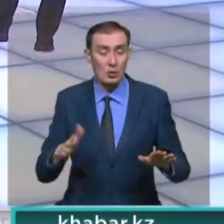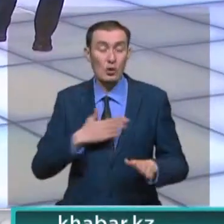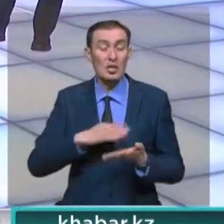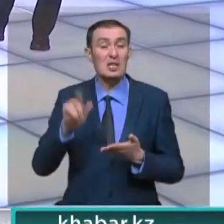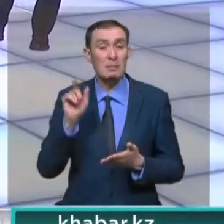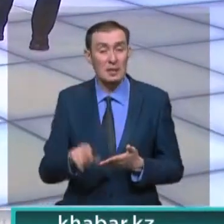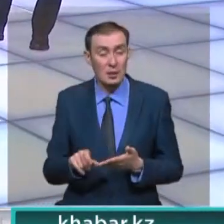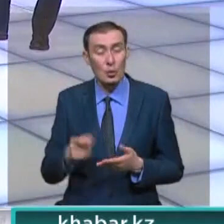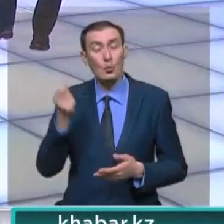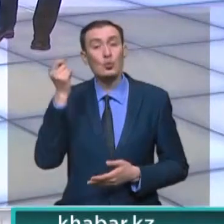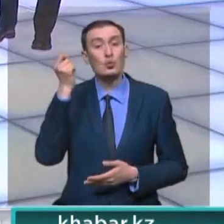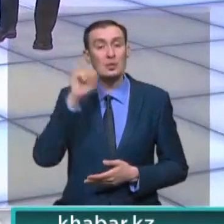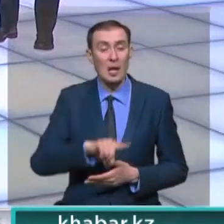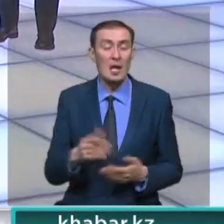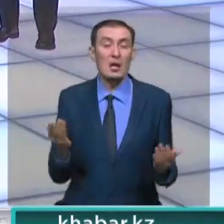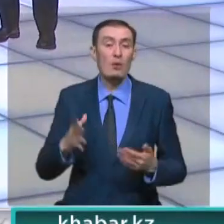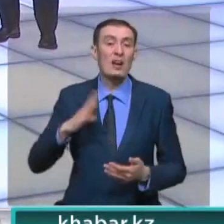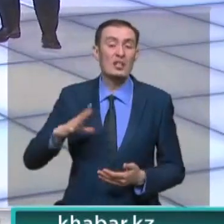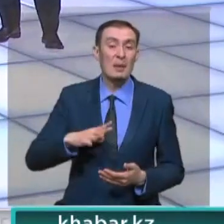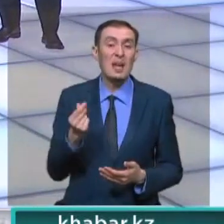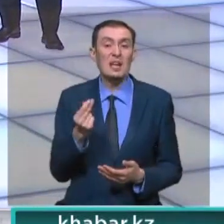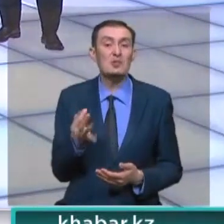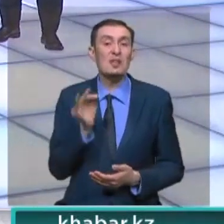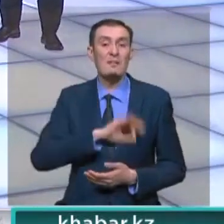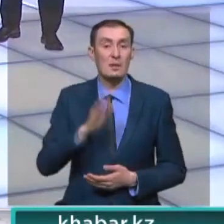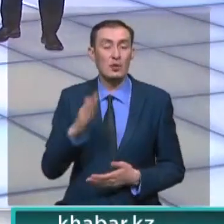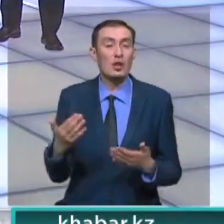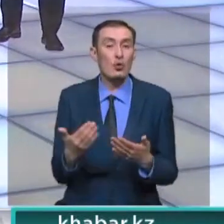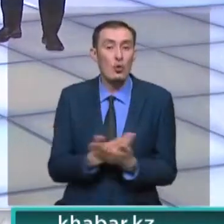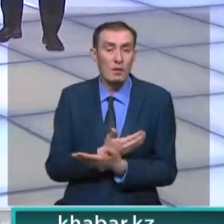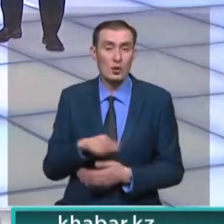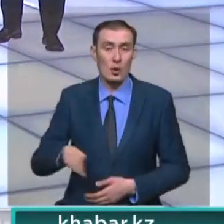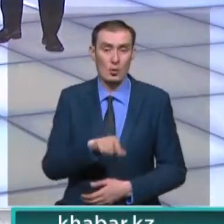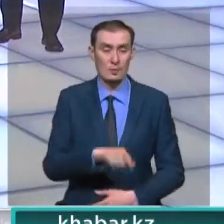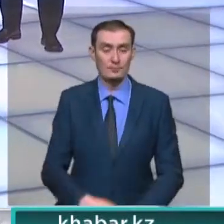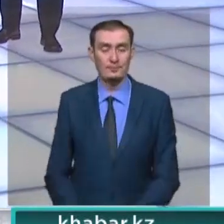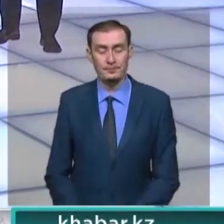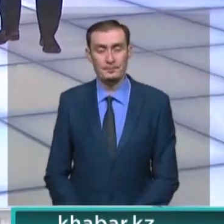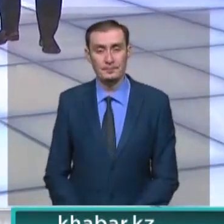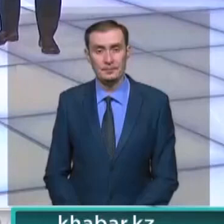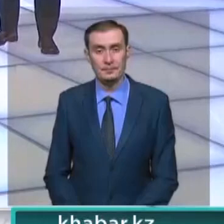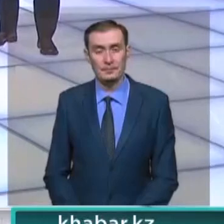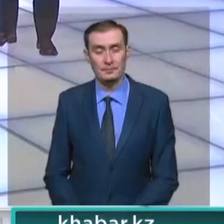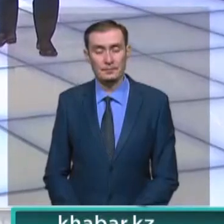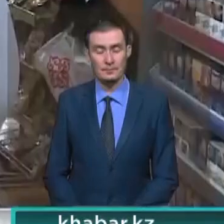Ветлугин все же разузнал, каков ожидаемый экономический эффект от новых логистических решений.